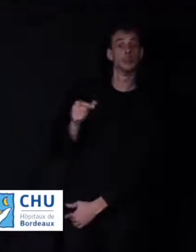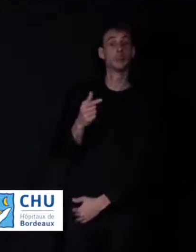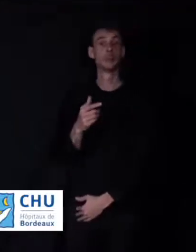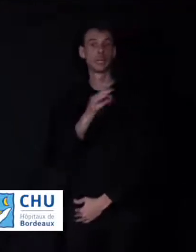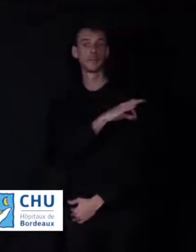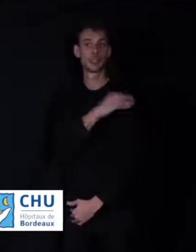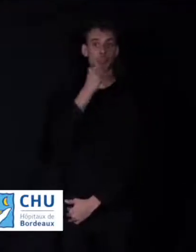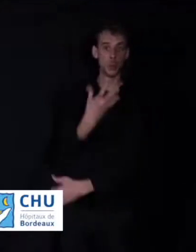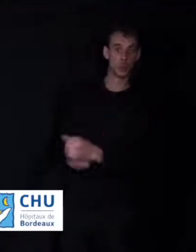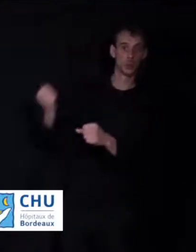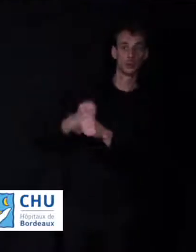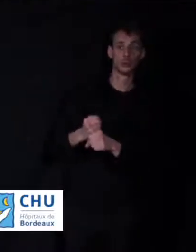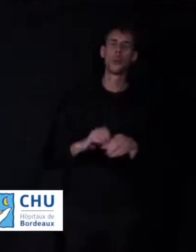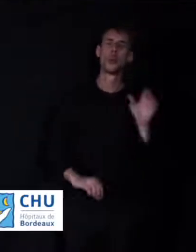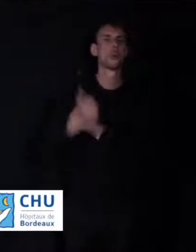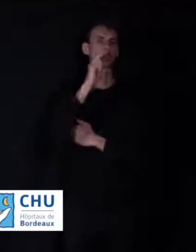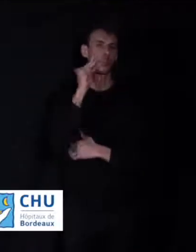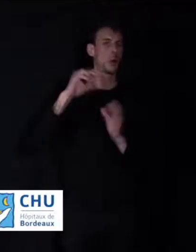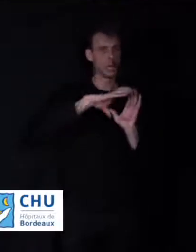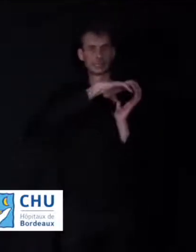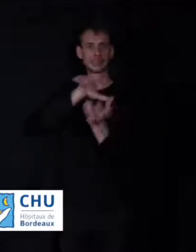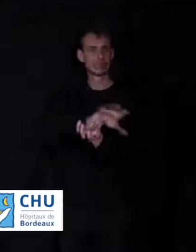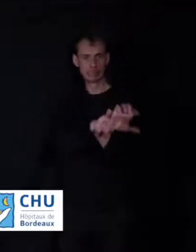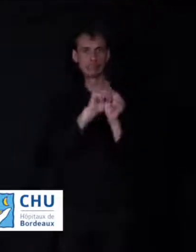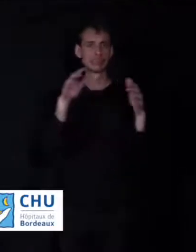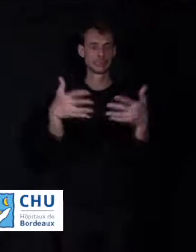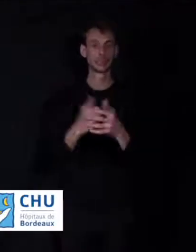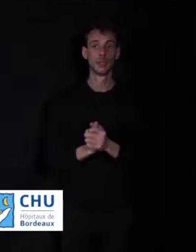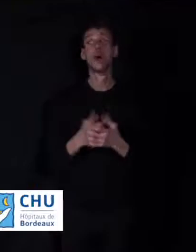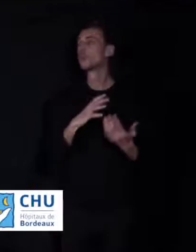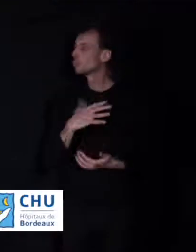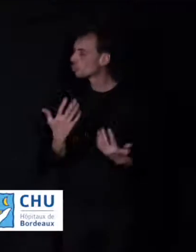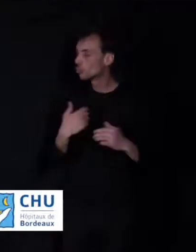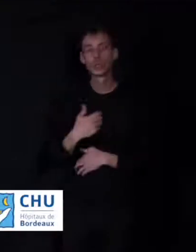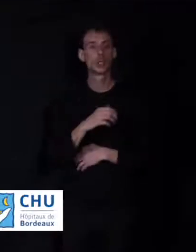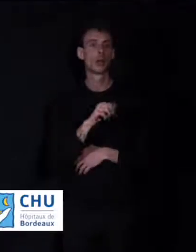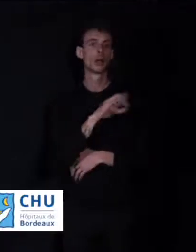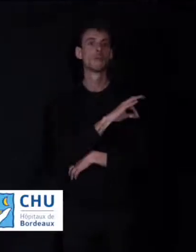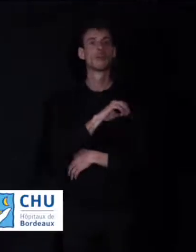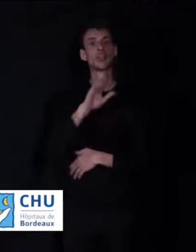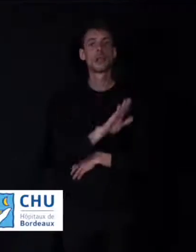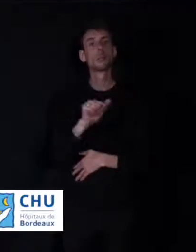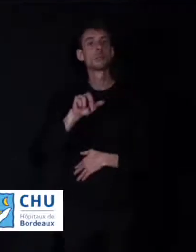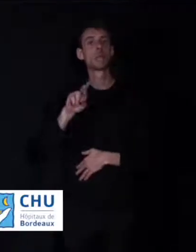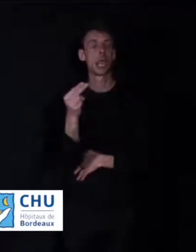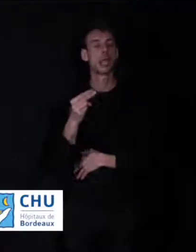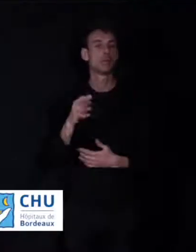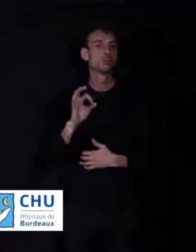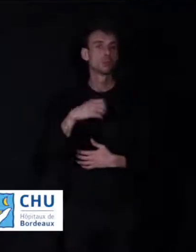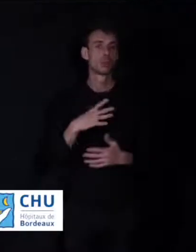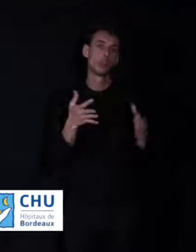à grande échelle de ce type. Il y a déjà eu des vaccins à ARN développés dans des essais, mais à aussi grande échelle, ça sera une